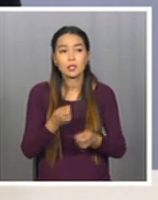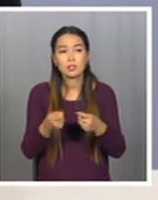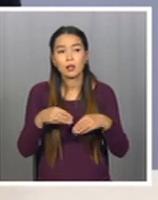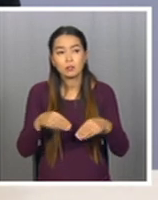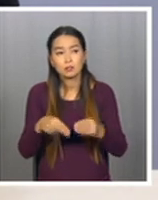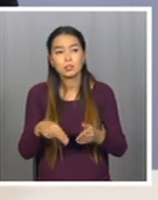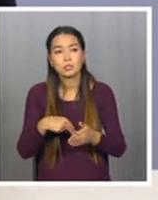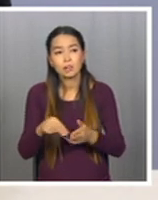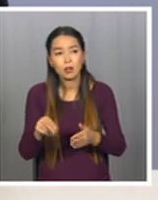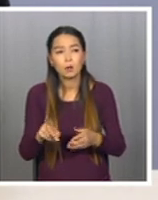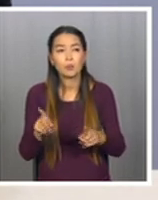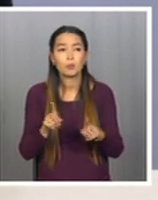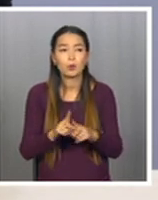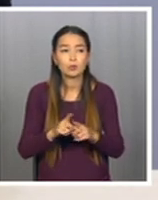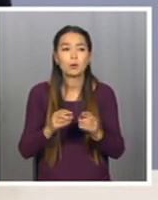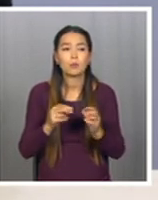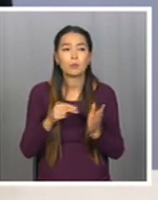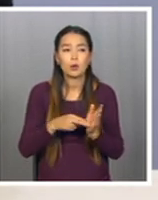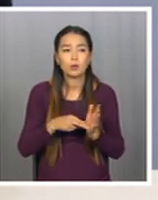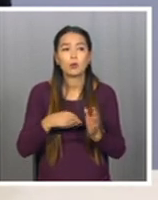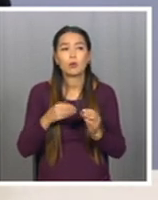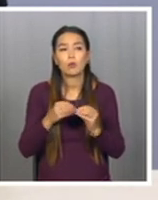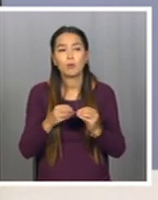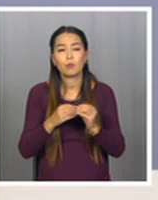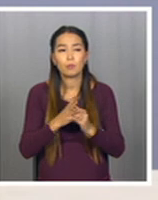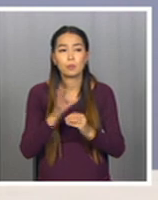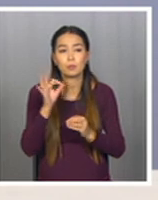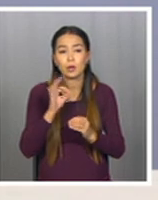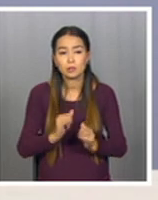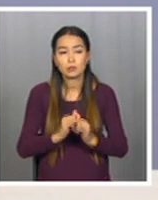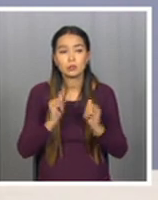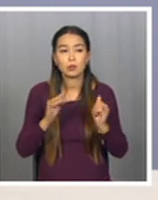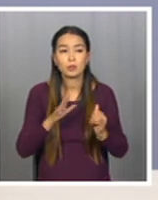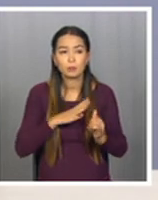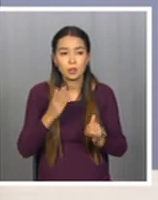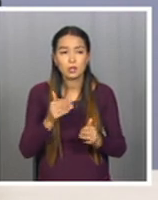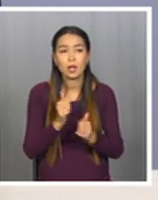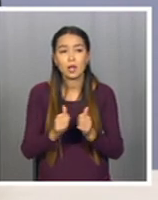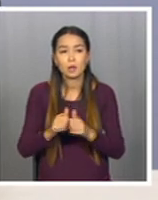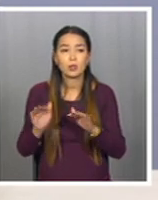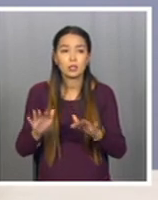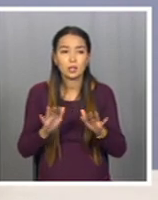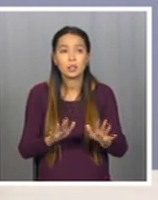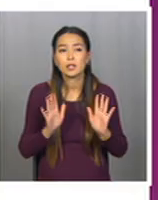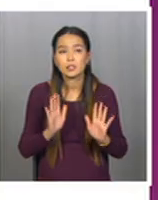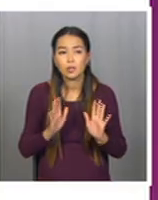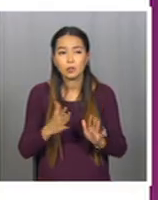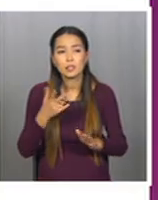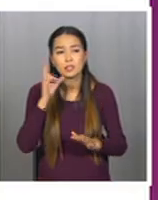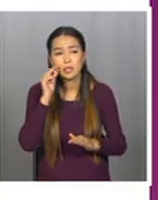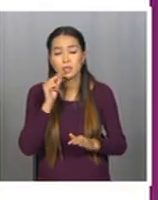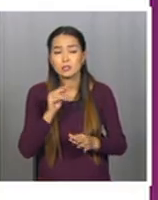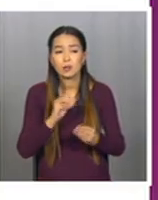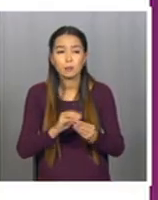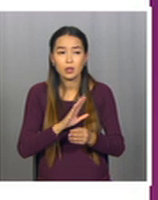алу 10 және 15%-ға өсірілді. Сонымен қоса, әрбір жерлерде тек қана сандық тұрғыдан емес,